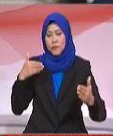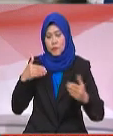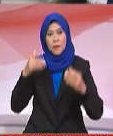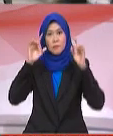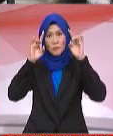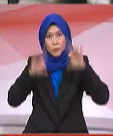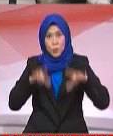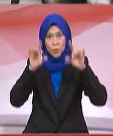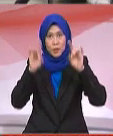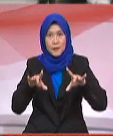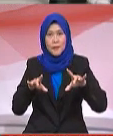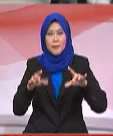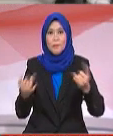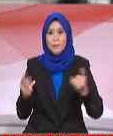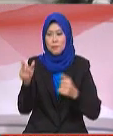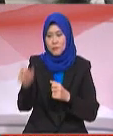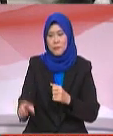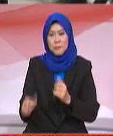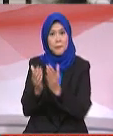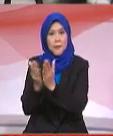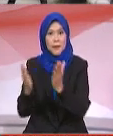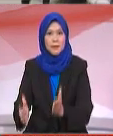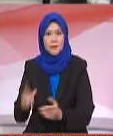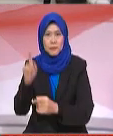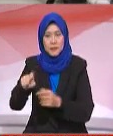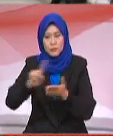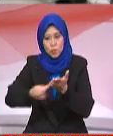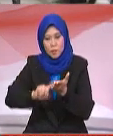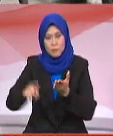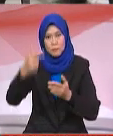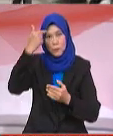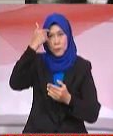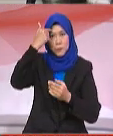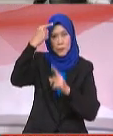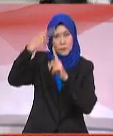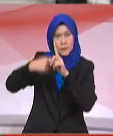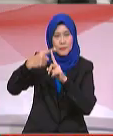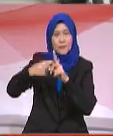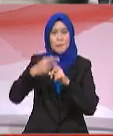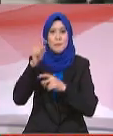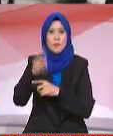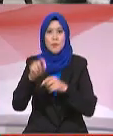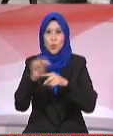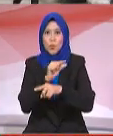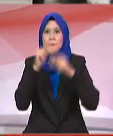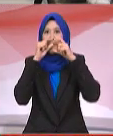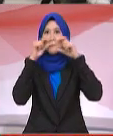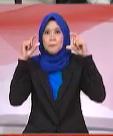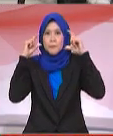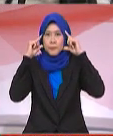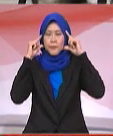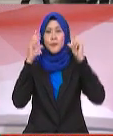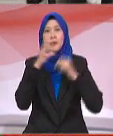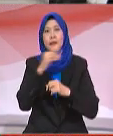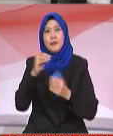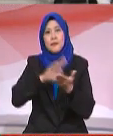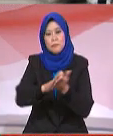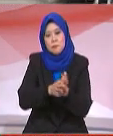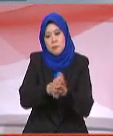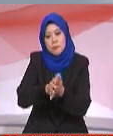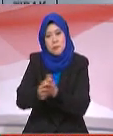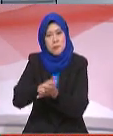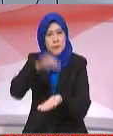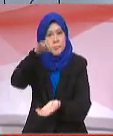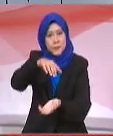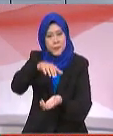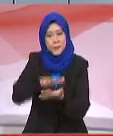peperiksaan, calon juga diwajibkan melalui saringan suhu badan, memakai pelitup separuh muka dan penggunaan pensanitasi tangan